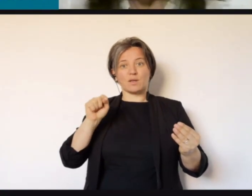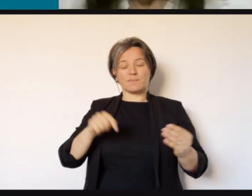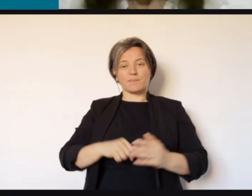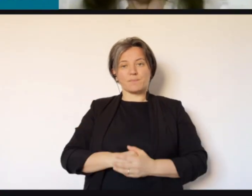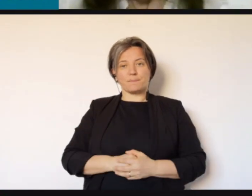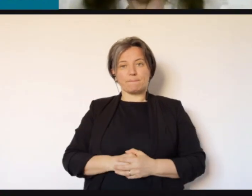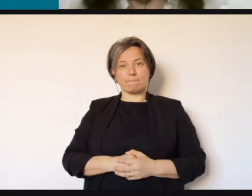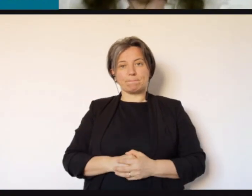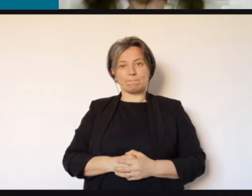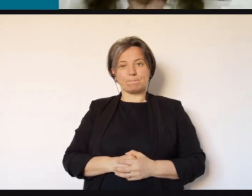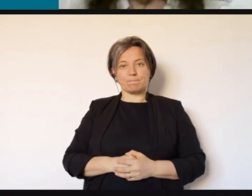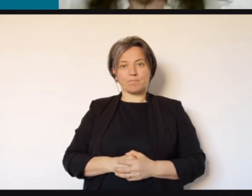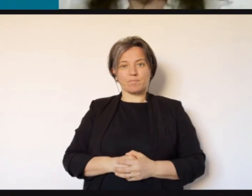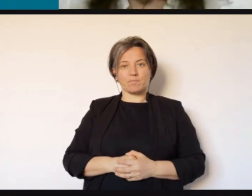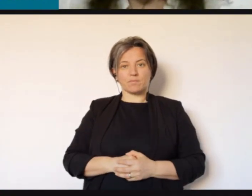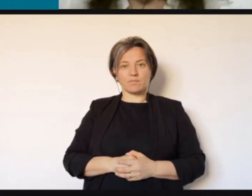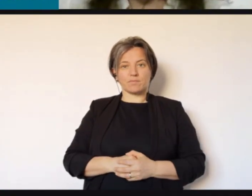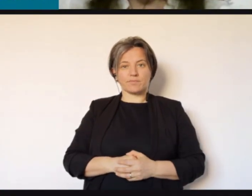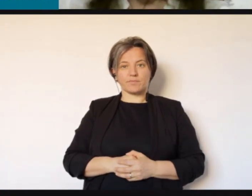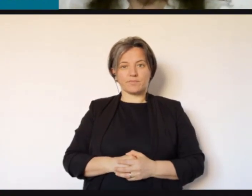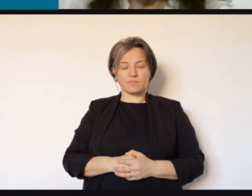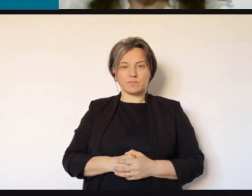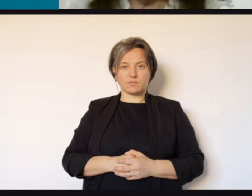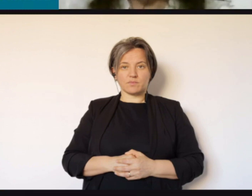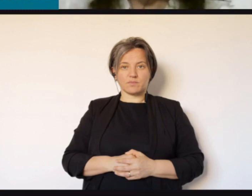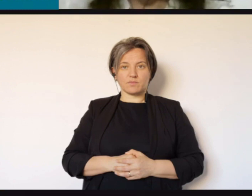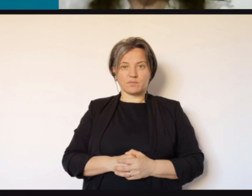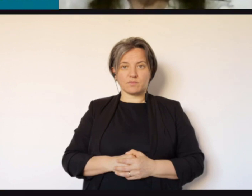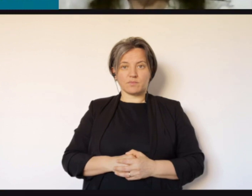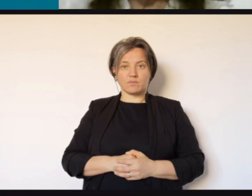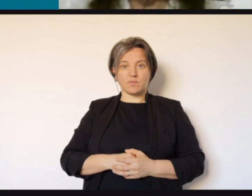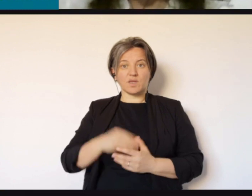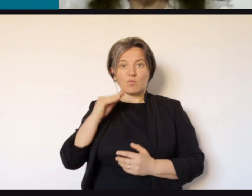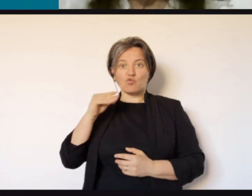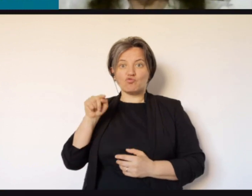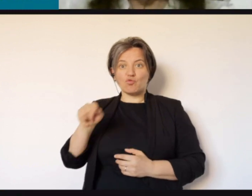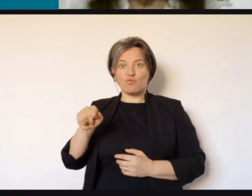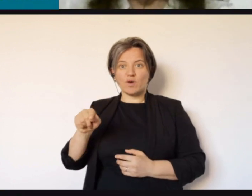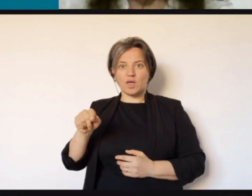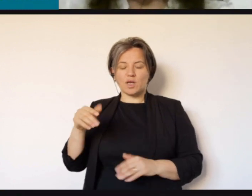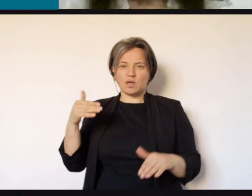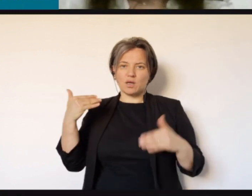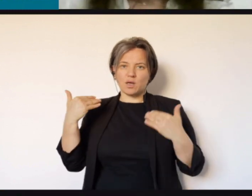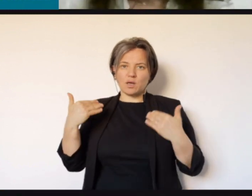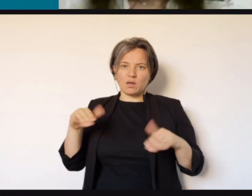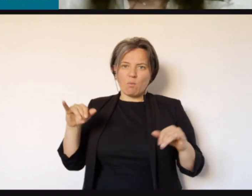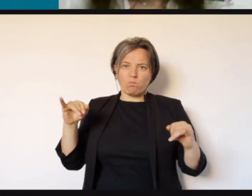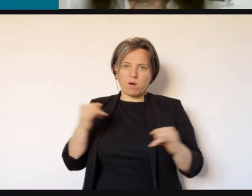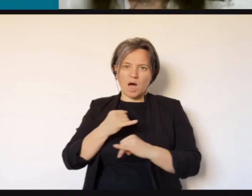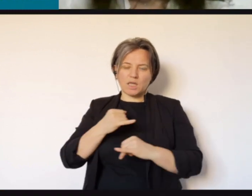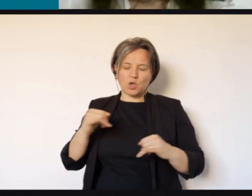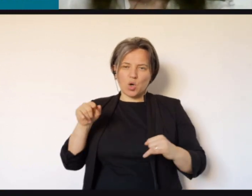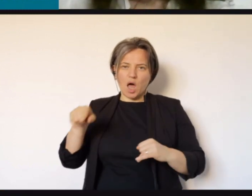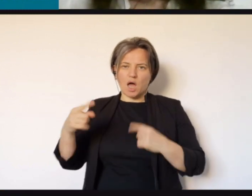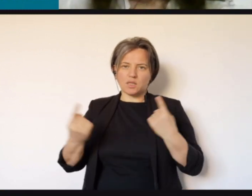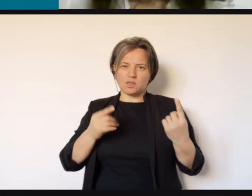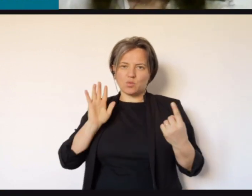la loro reazione, almeno in una parte, è stata molto particolare.